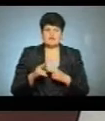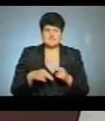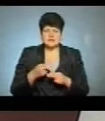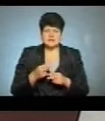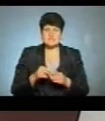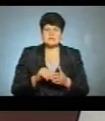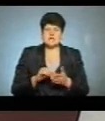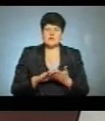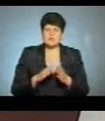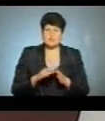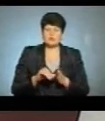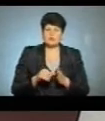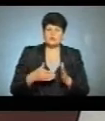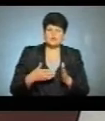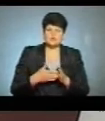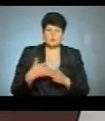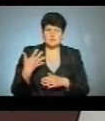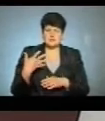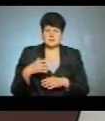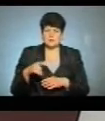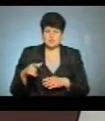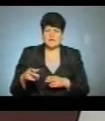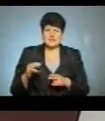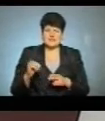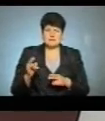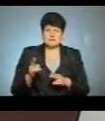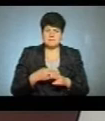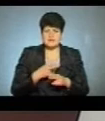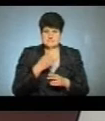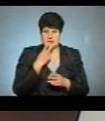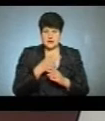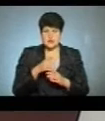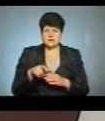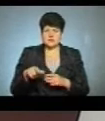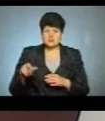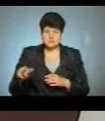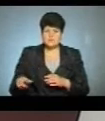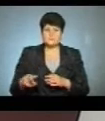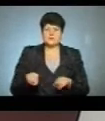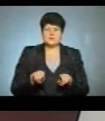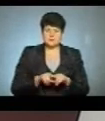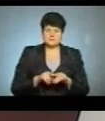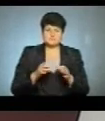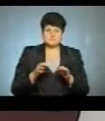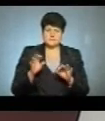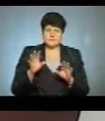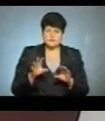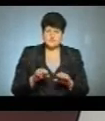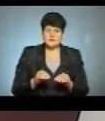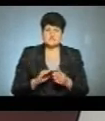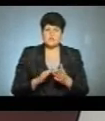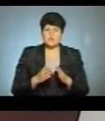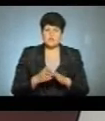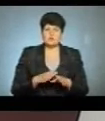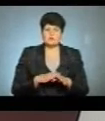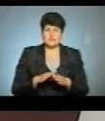умови участі до 50 осіб і без глядачів. Тренування спортсменів національних збірних команд теж дозволять. Усе це відбуватиметься за умови